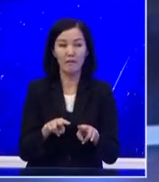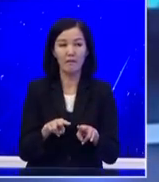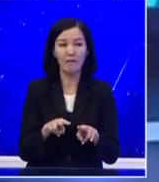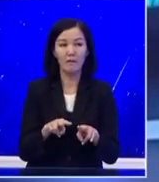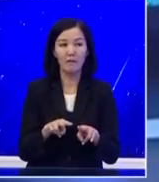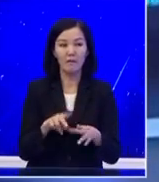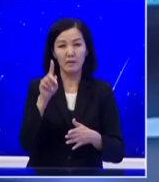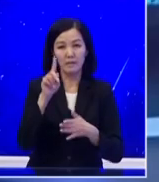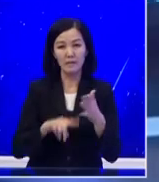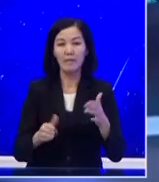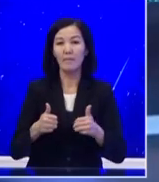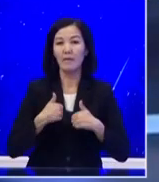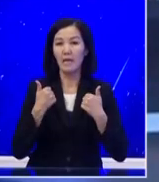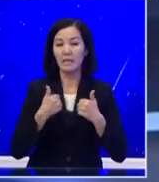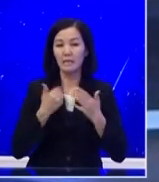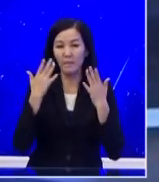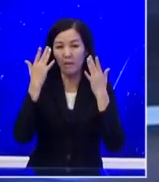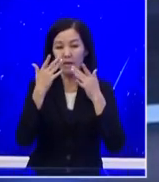Сол сенімін ақтаса менің арманым